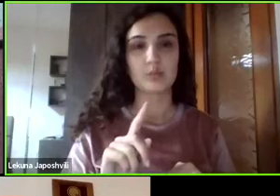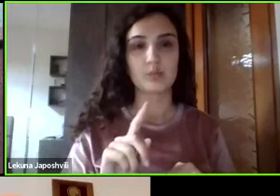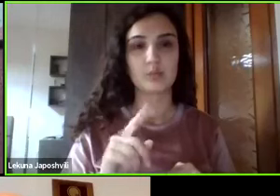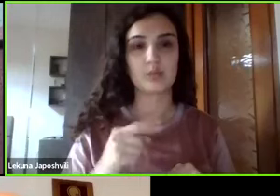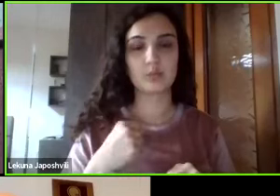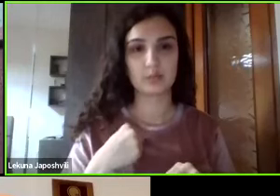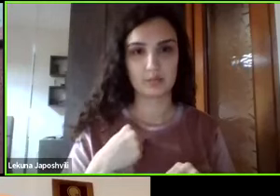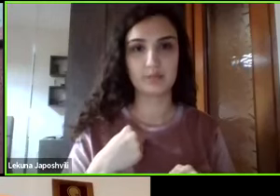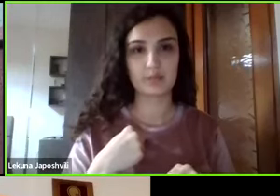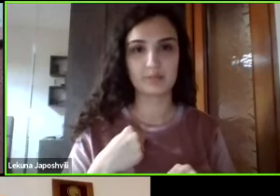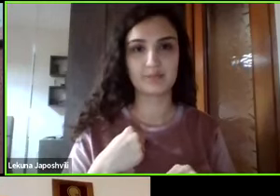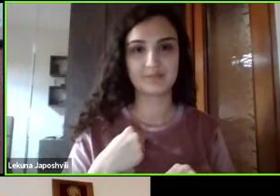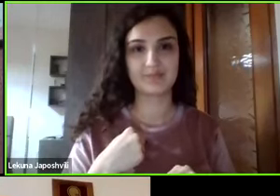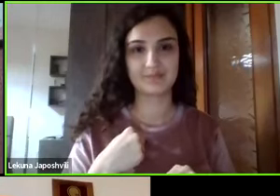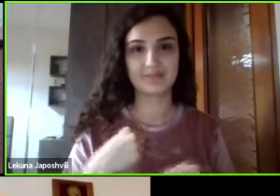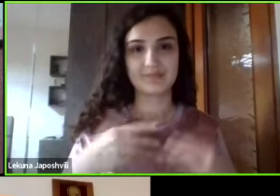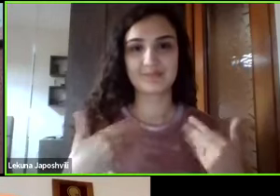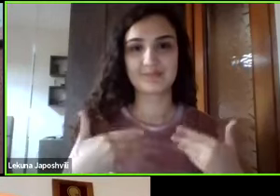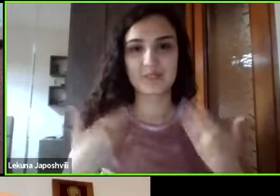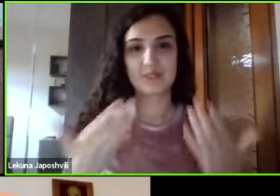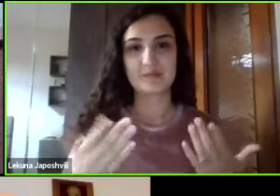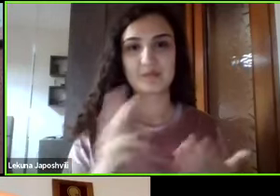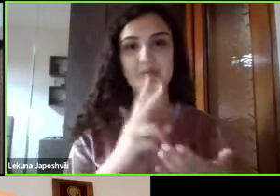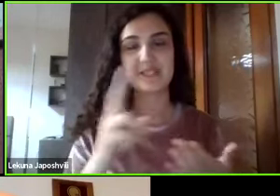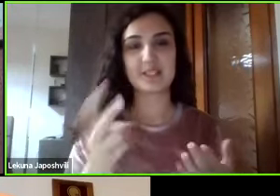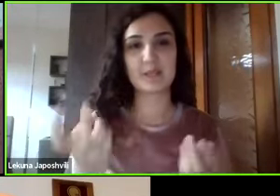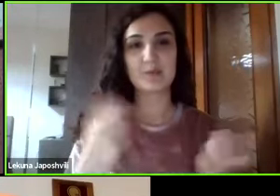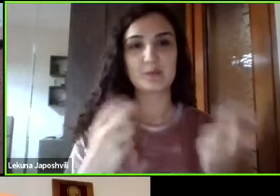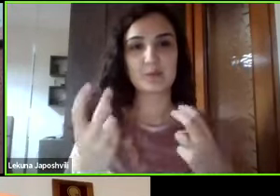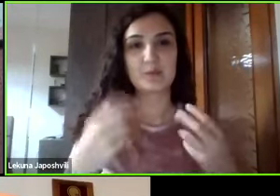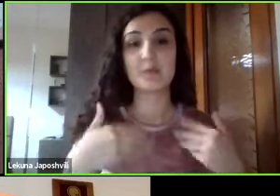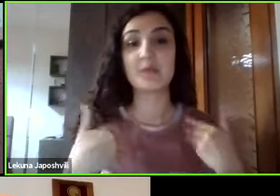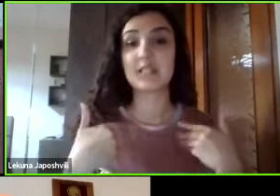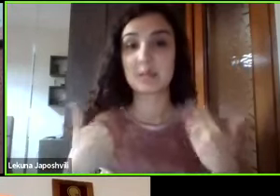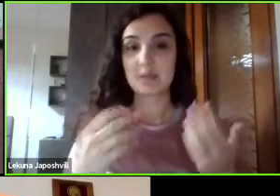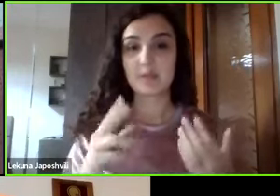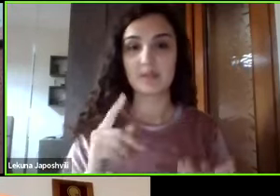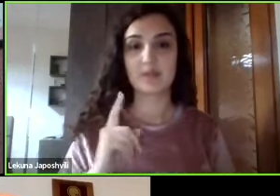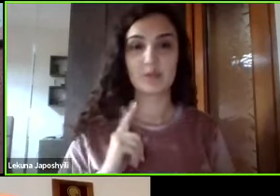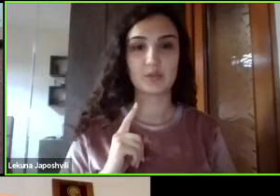ერთები მოსალმებაში, ვინც შემოსულია, ვესალმები უკვე და ველოდებით.